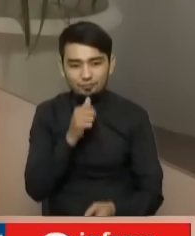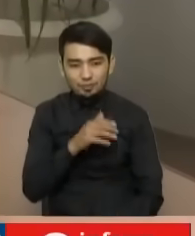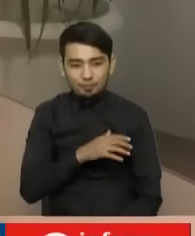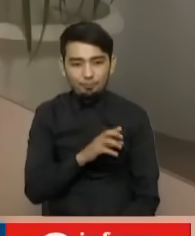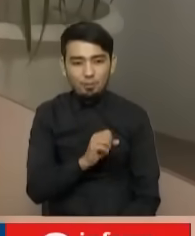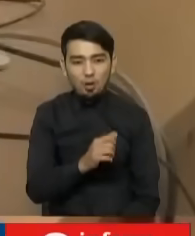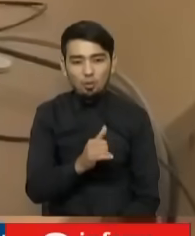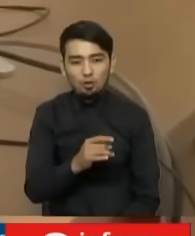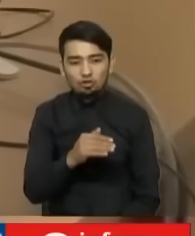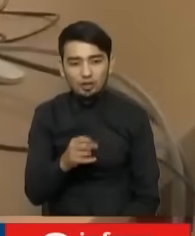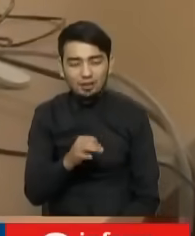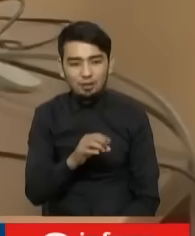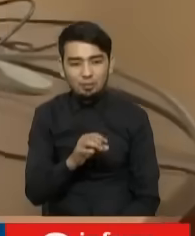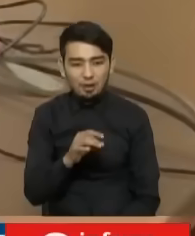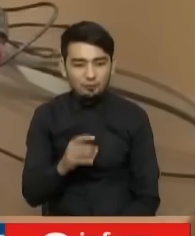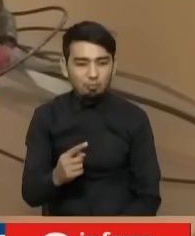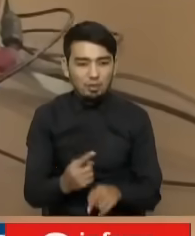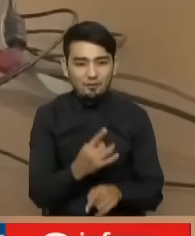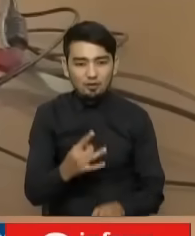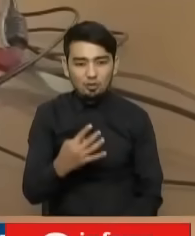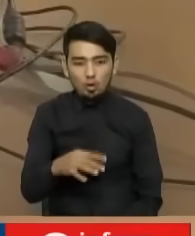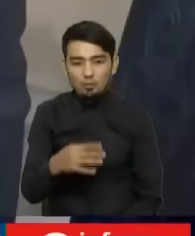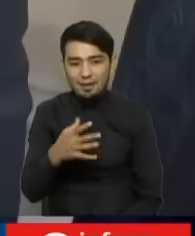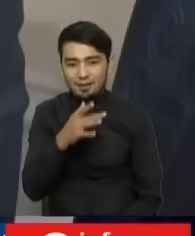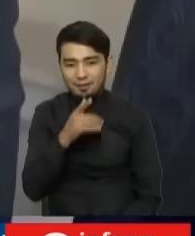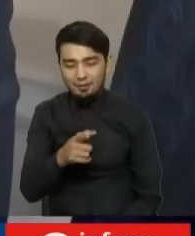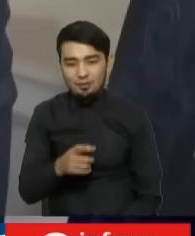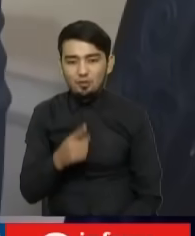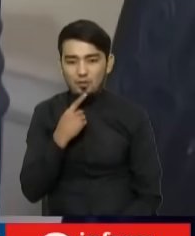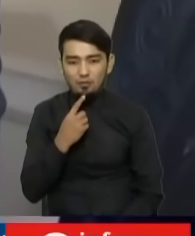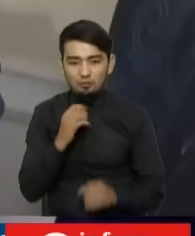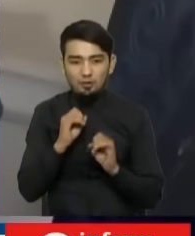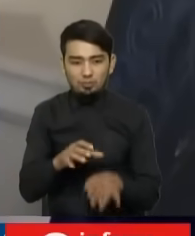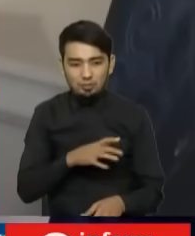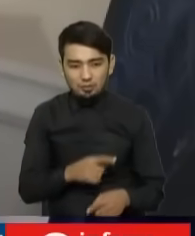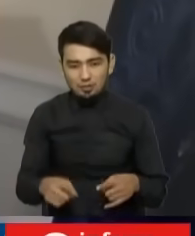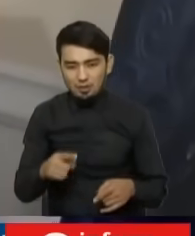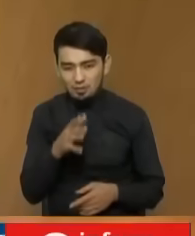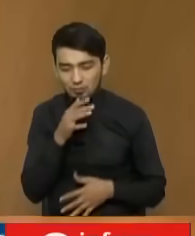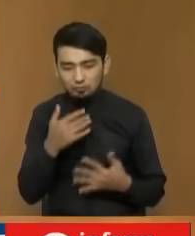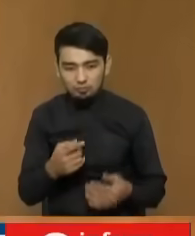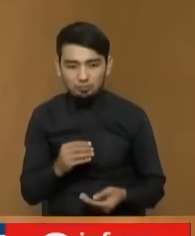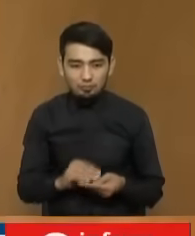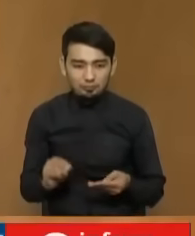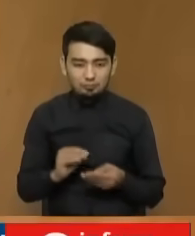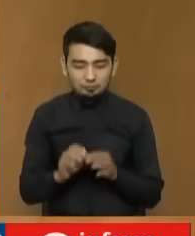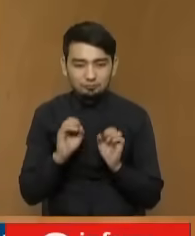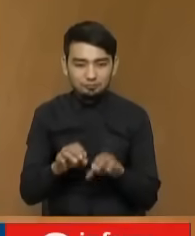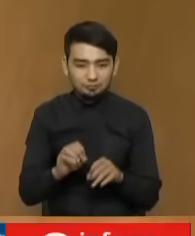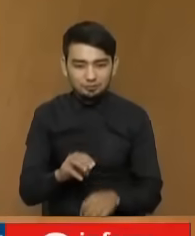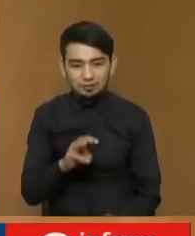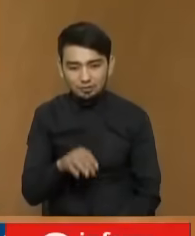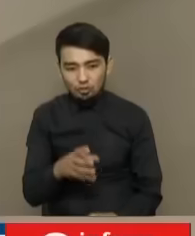Бауыржан Ибраев алғаш рет 45 жасында қан тапсырыпты. Сол уақыттан бері адамдарға пайдасын тигізіп жүр. Биылда сауапты істен қалыс